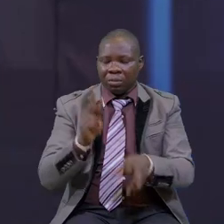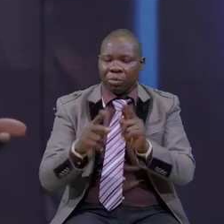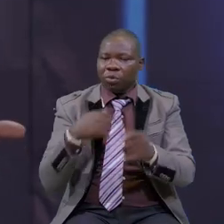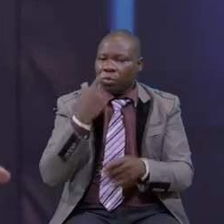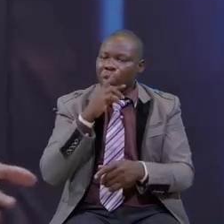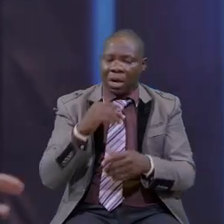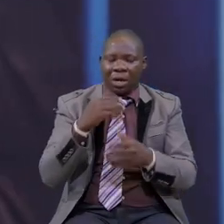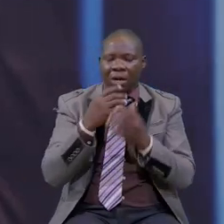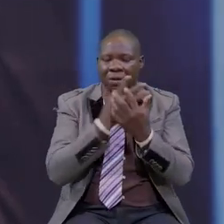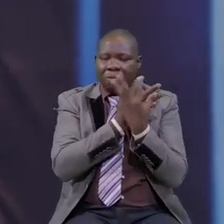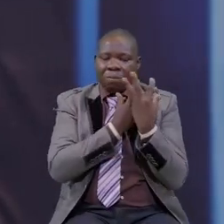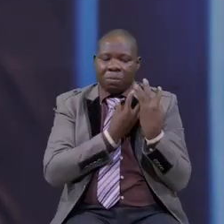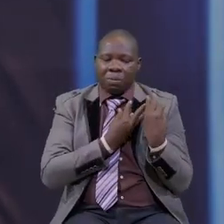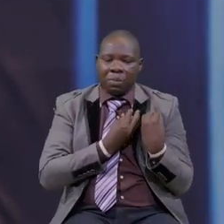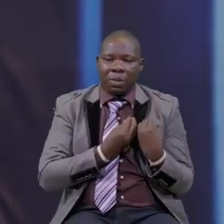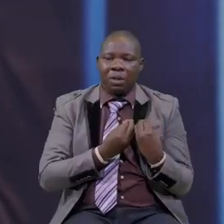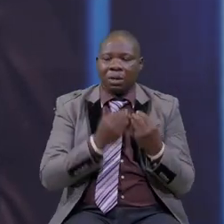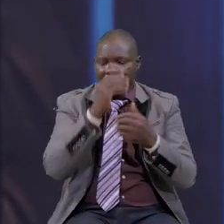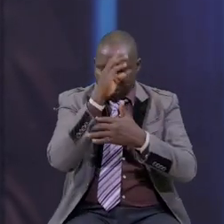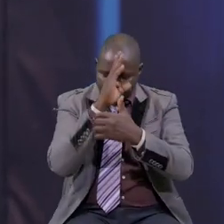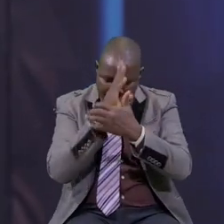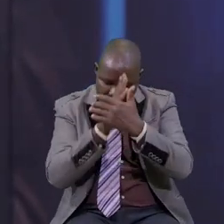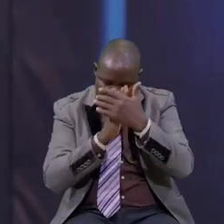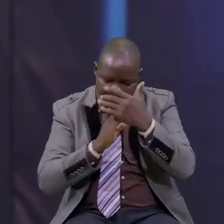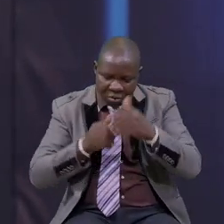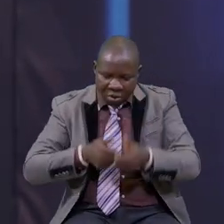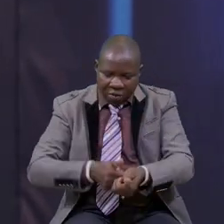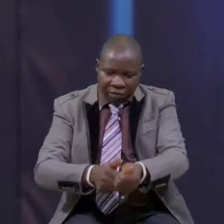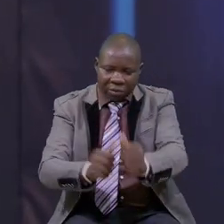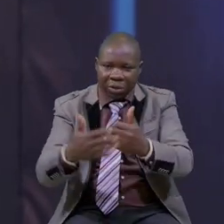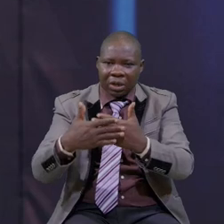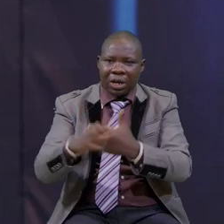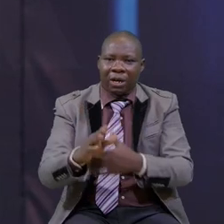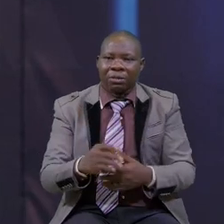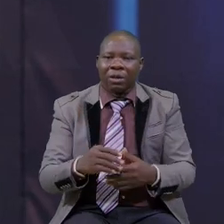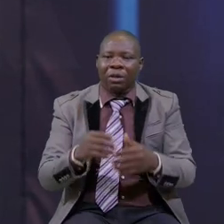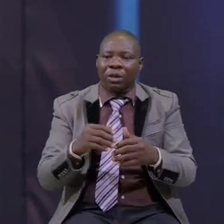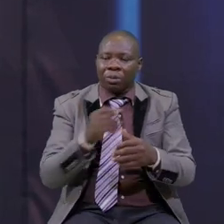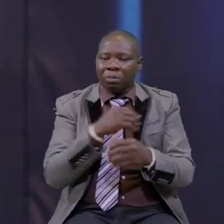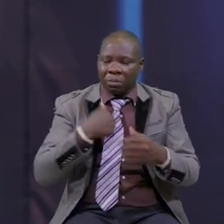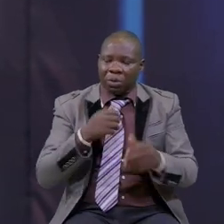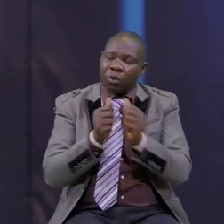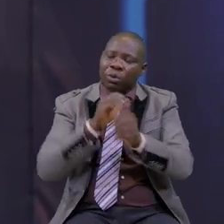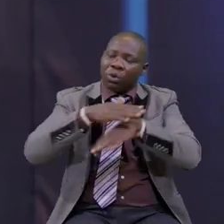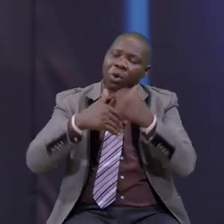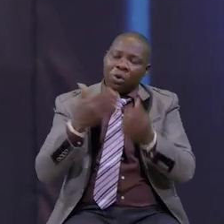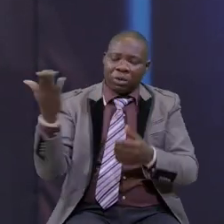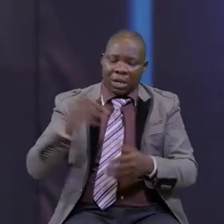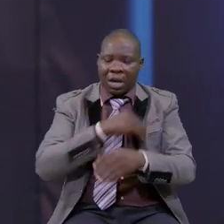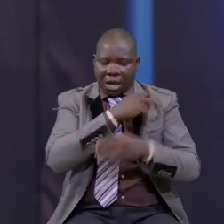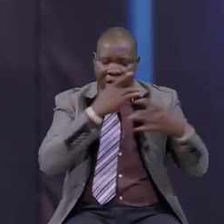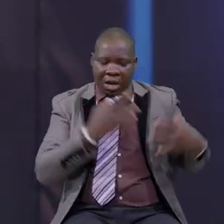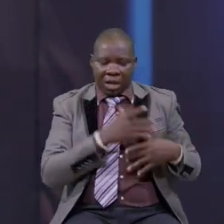Mais ceux qui sont doux, qui suivent le Seigneur, et suivent de leur cœur, ils ont une nouvelle nature.